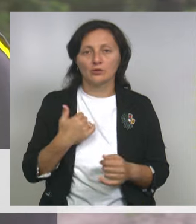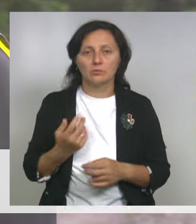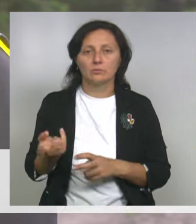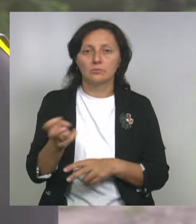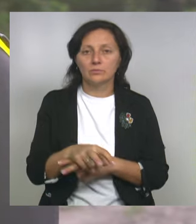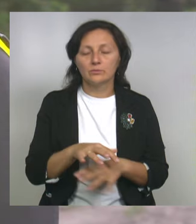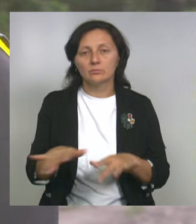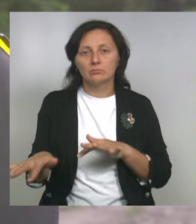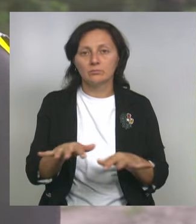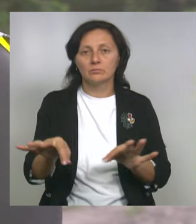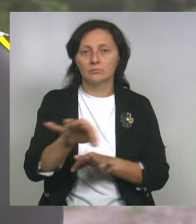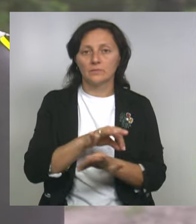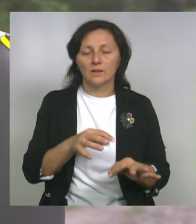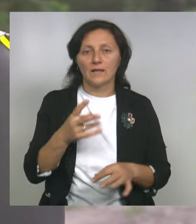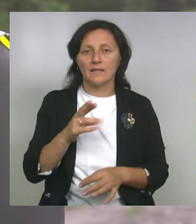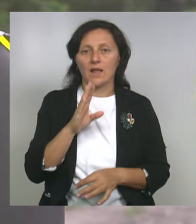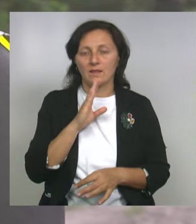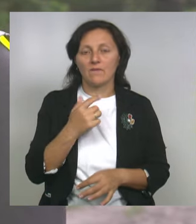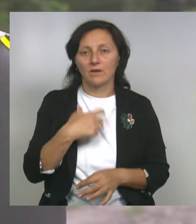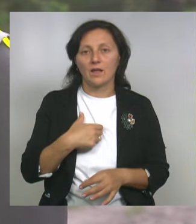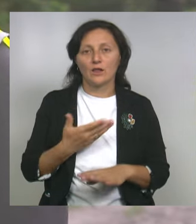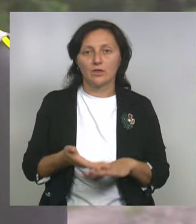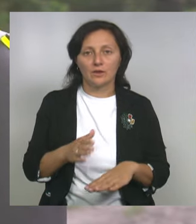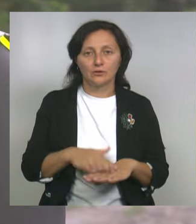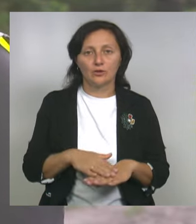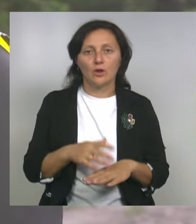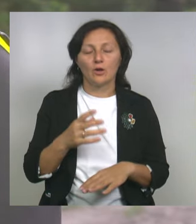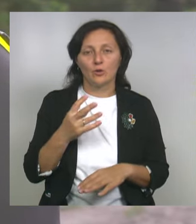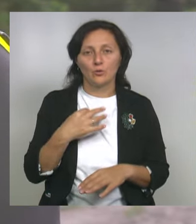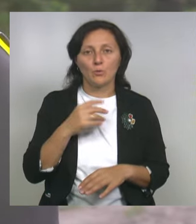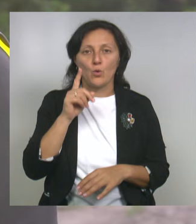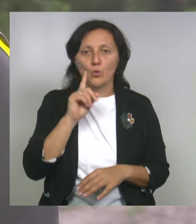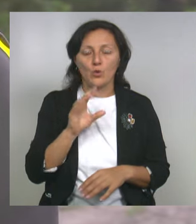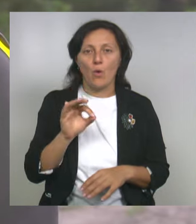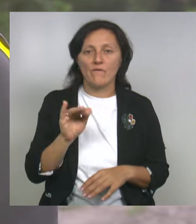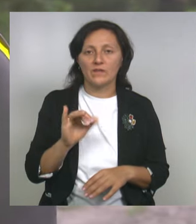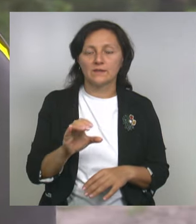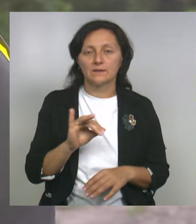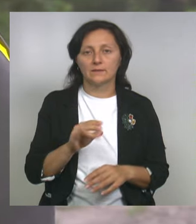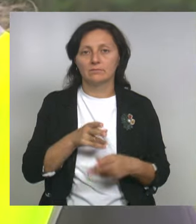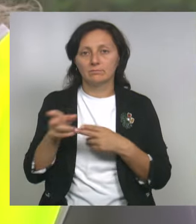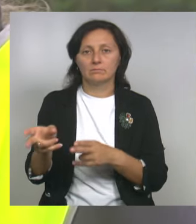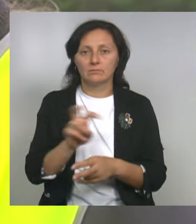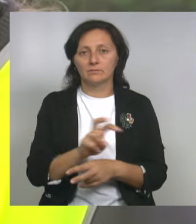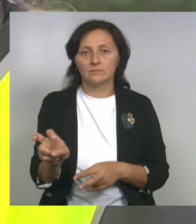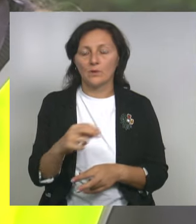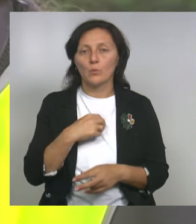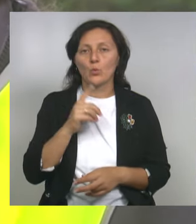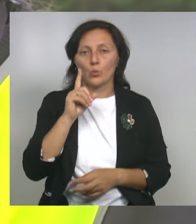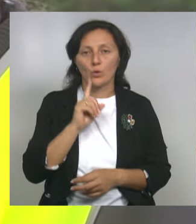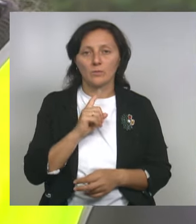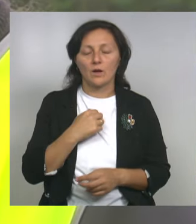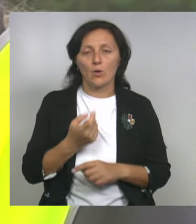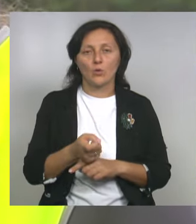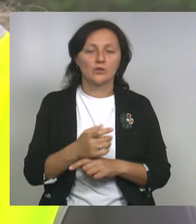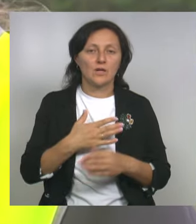равно полевые работы для девушек тяжеловаты, а и удобно совмещать, то есть офисная и выездная работа одновременно. И, в принципе, очень